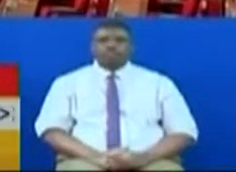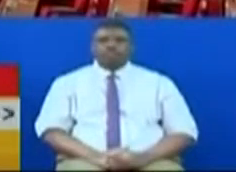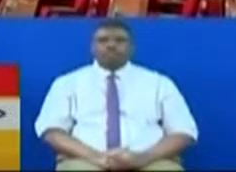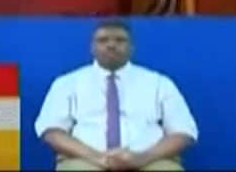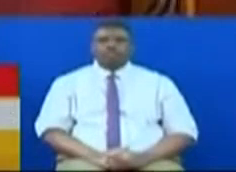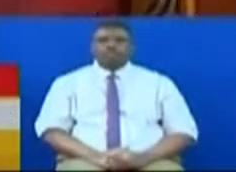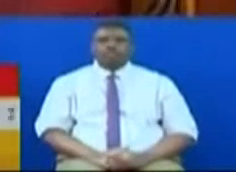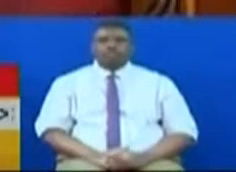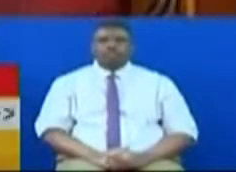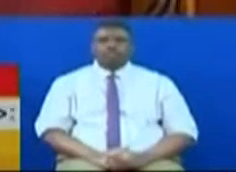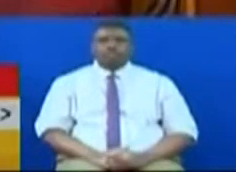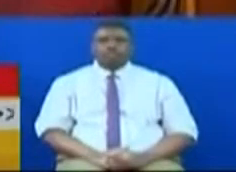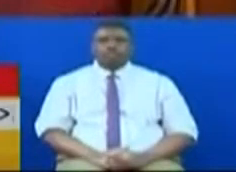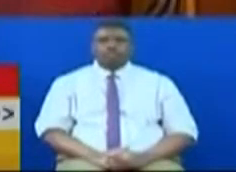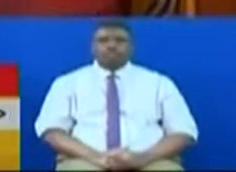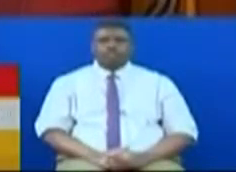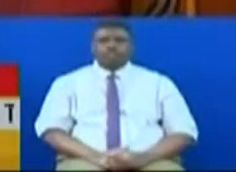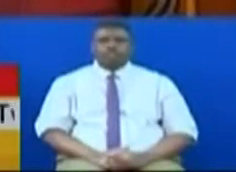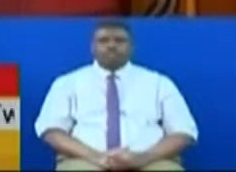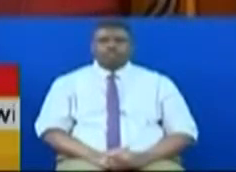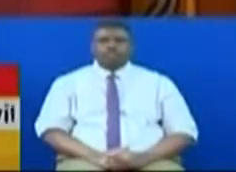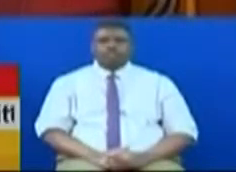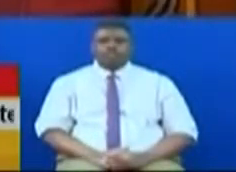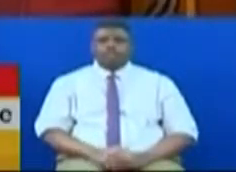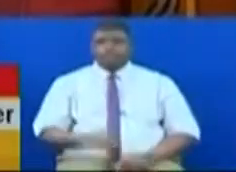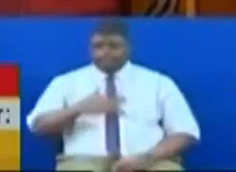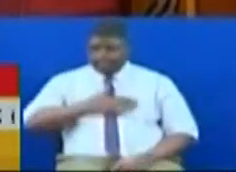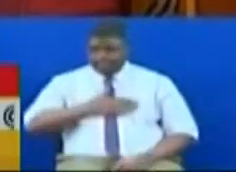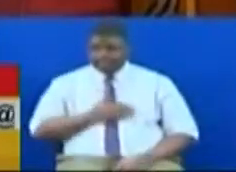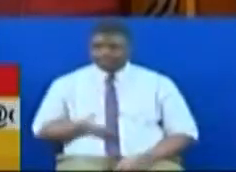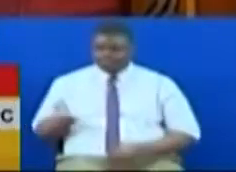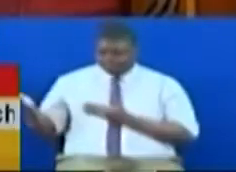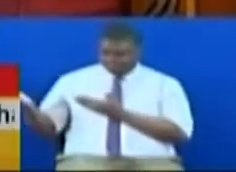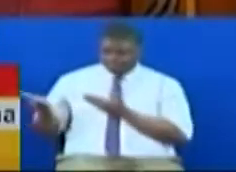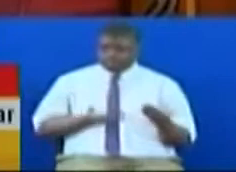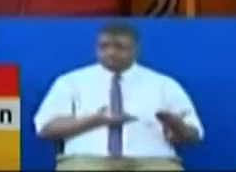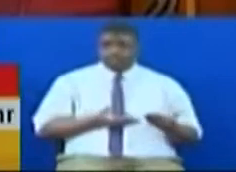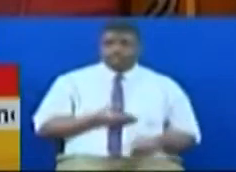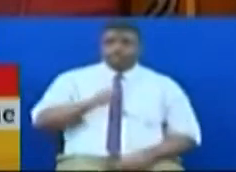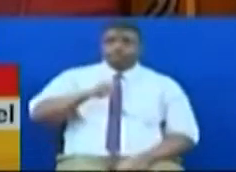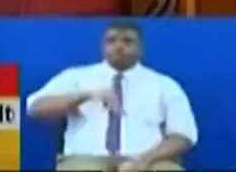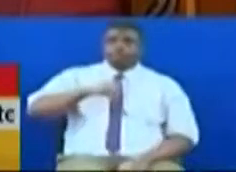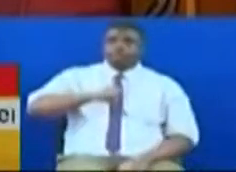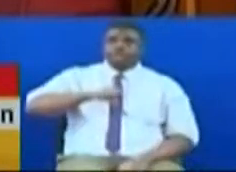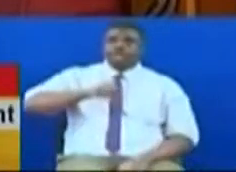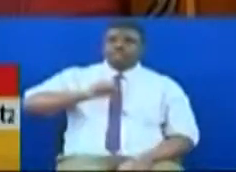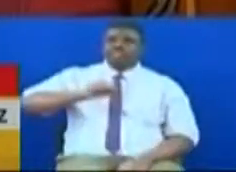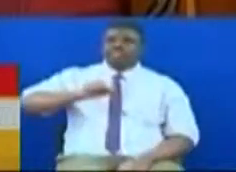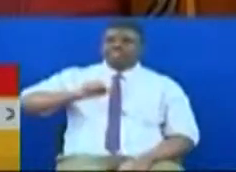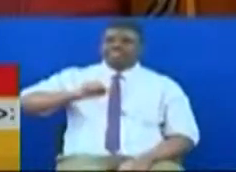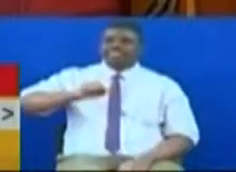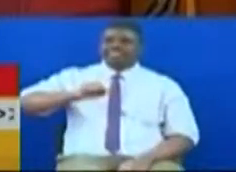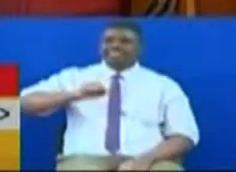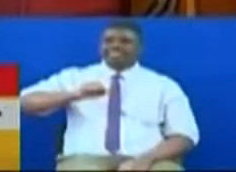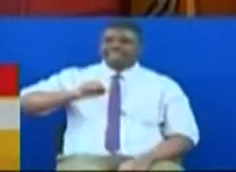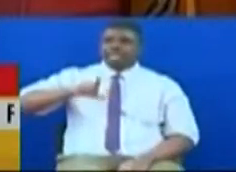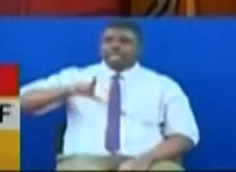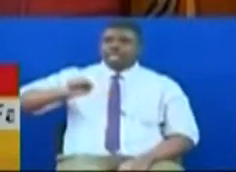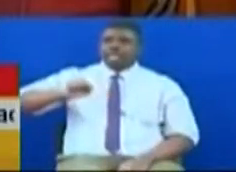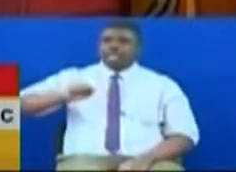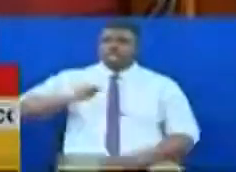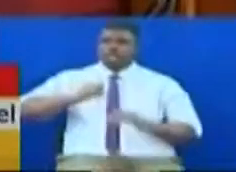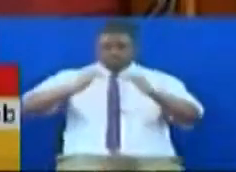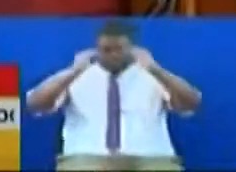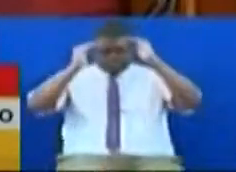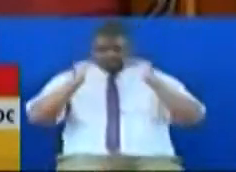Aisha Rose Matembe. Nishakutaja Mheshimiwa Hassan Elias Masala na atafuatiwa na Mheshimiwa Ali Hassan